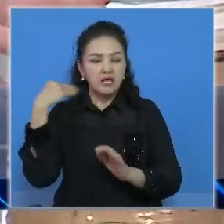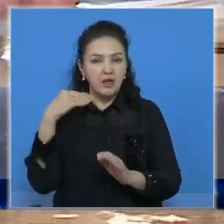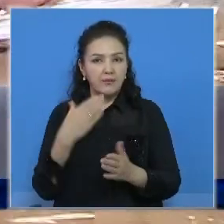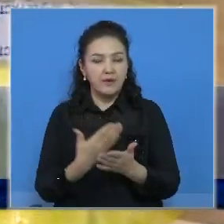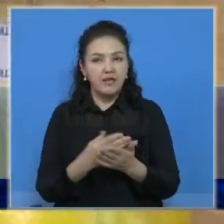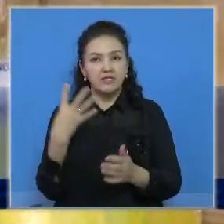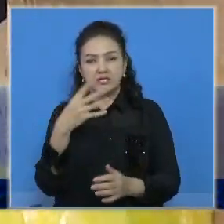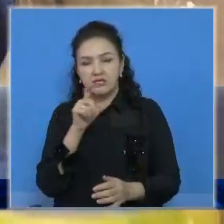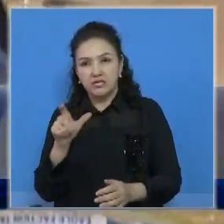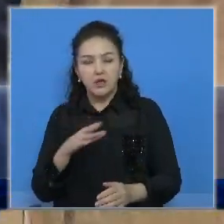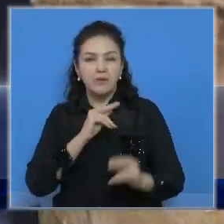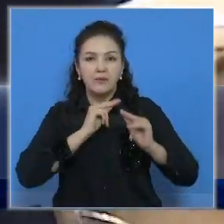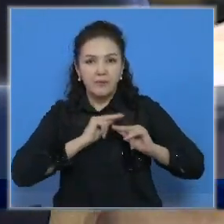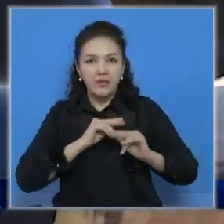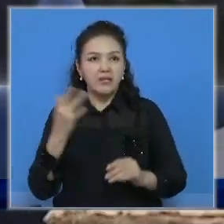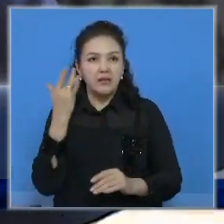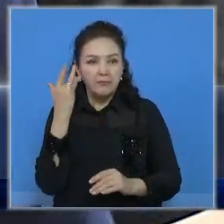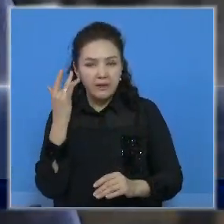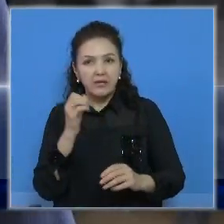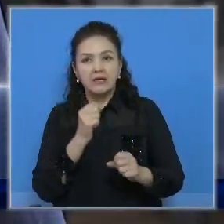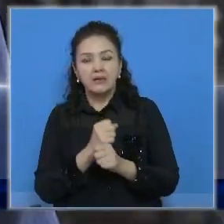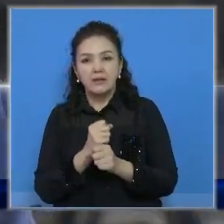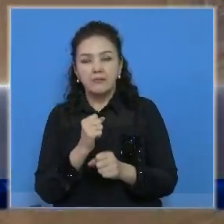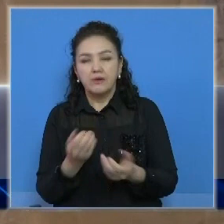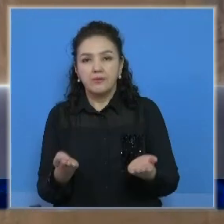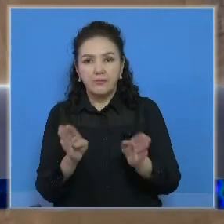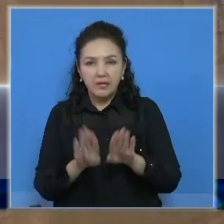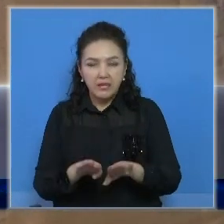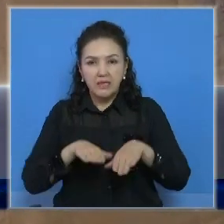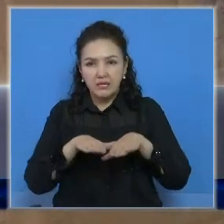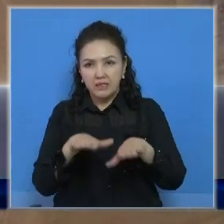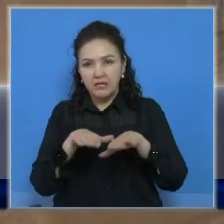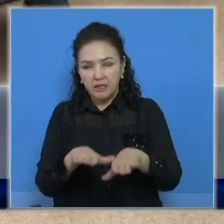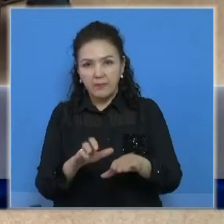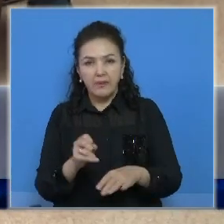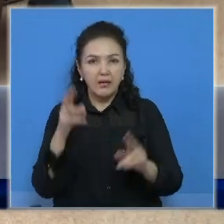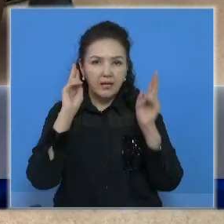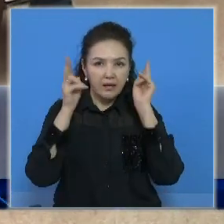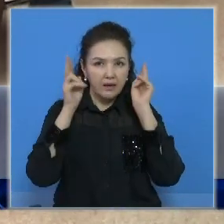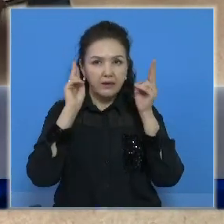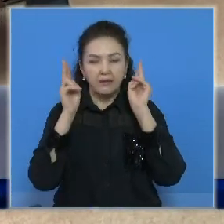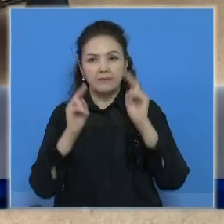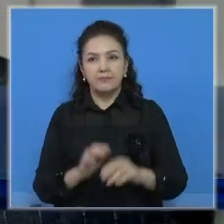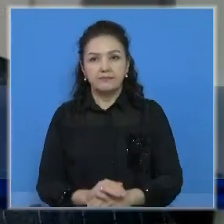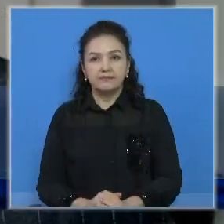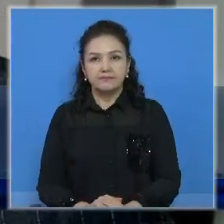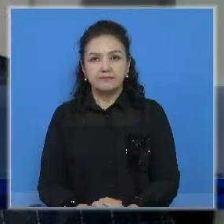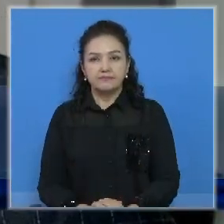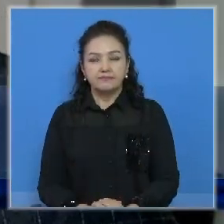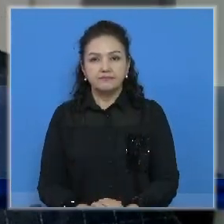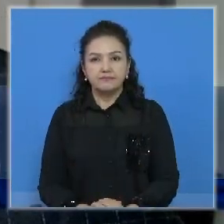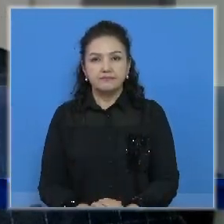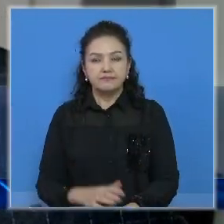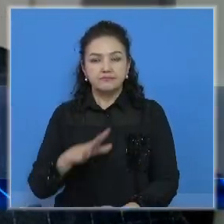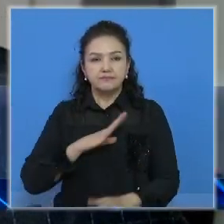Из них 4 человека трудоустроились на постоянные рабочие места, став швеями, закройщиками и парикмахерами. Были